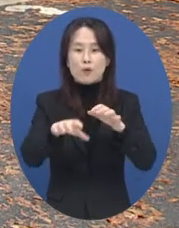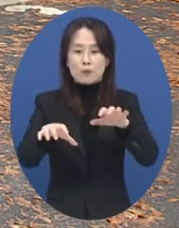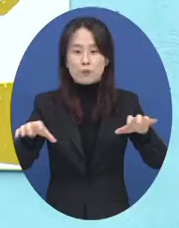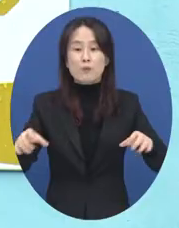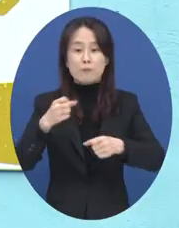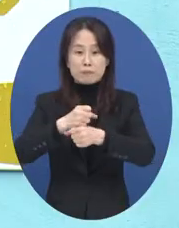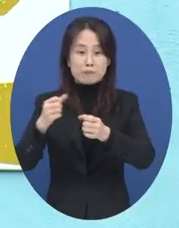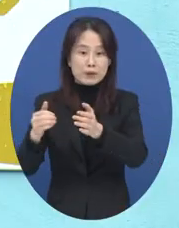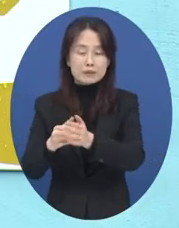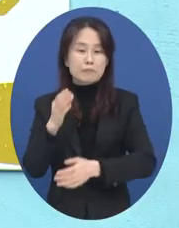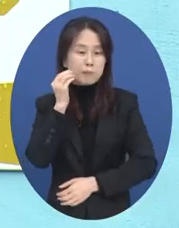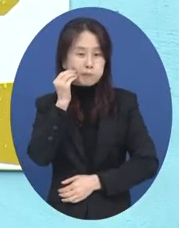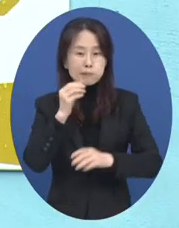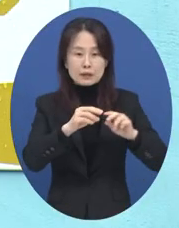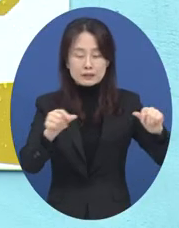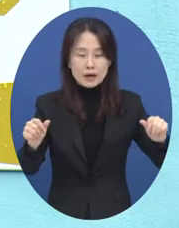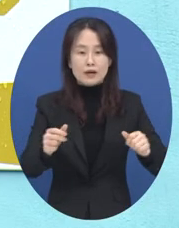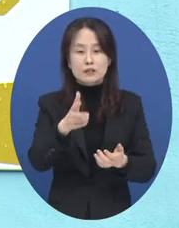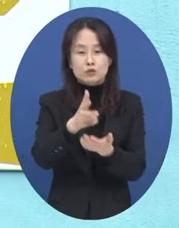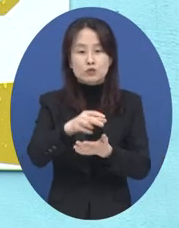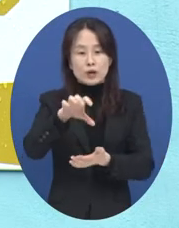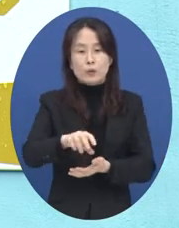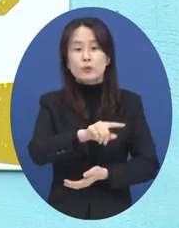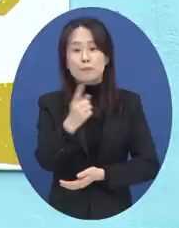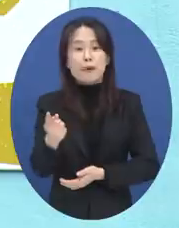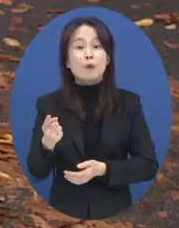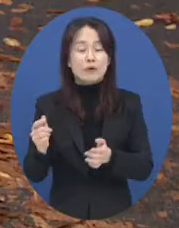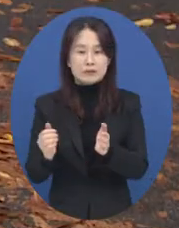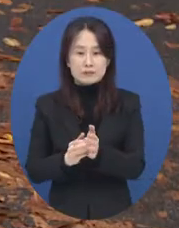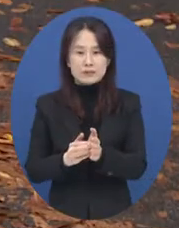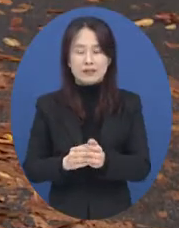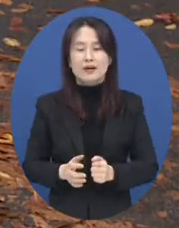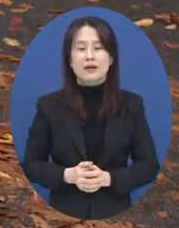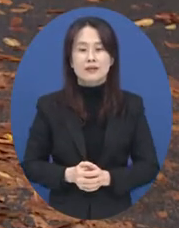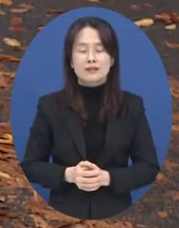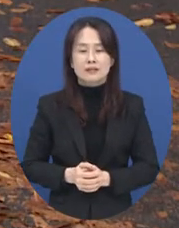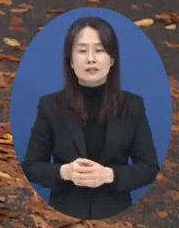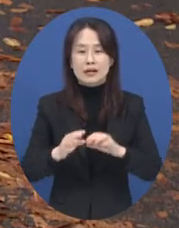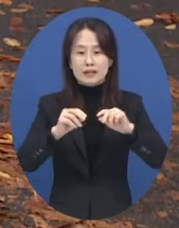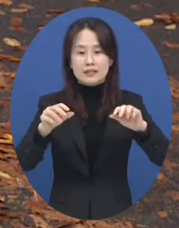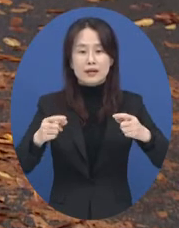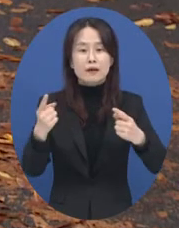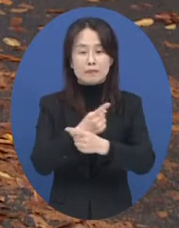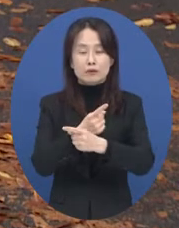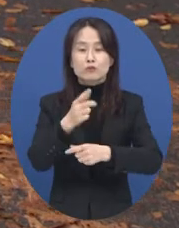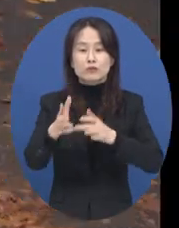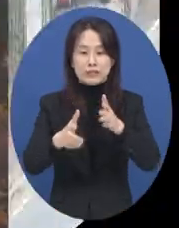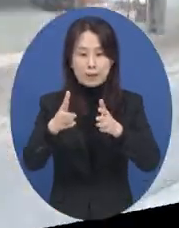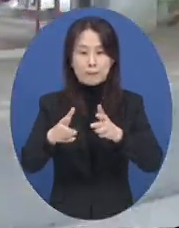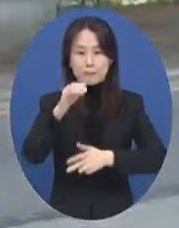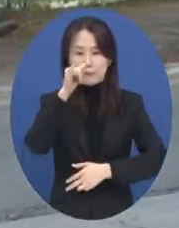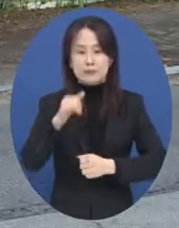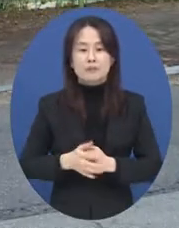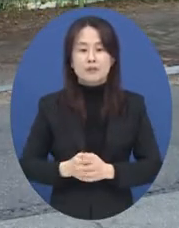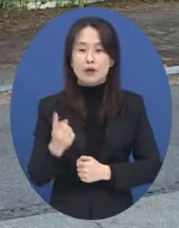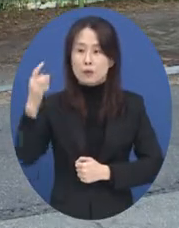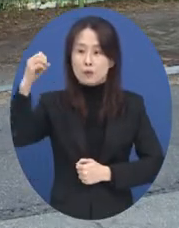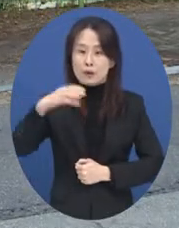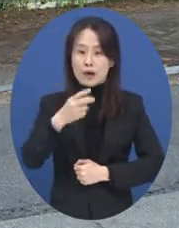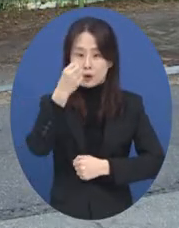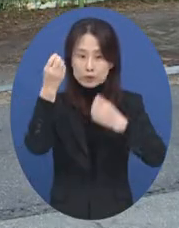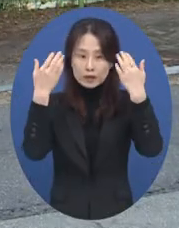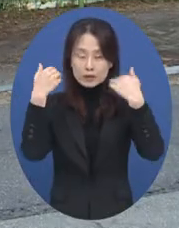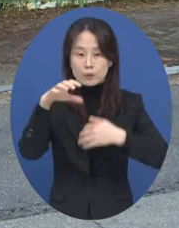만들었습니다. 유휴 부지를 주차 공간으로 탈바꿈시키는 경기도의 자투리 주차장 조성 지원 사업입니다. 고향의